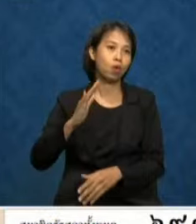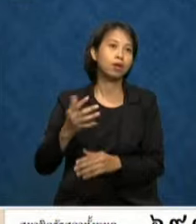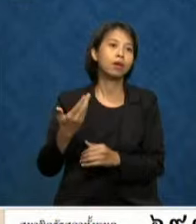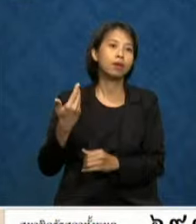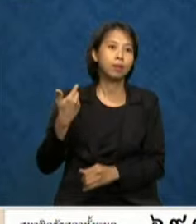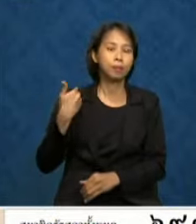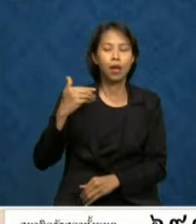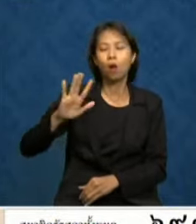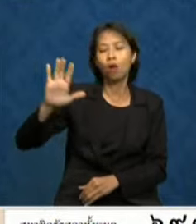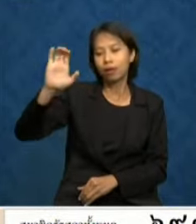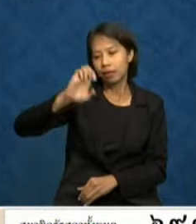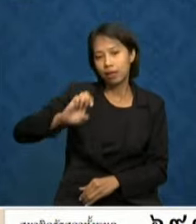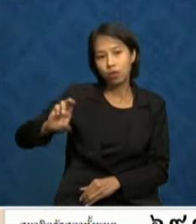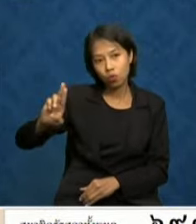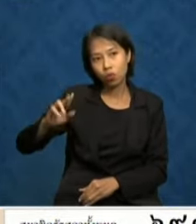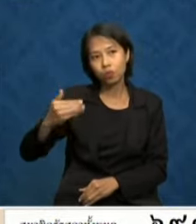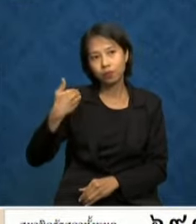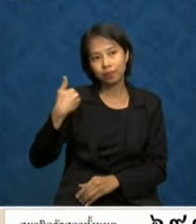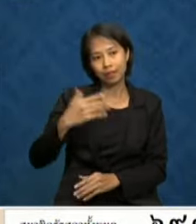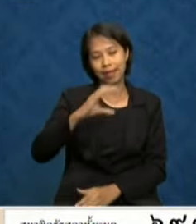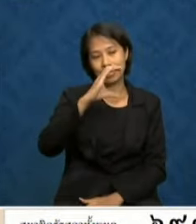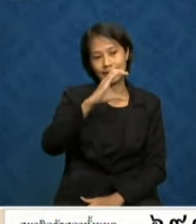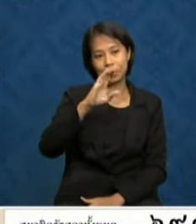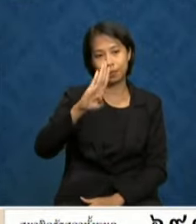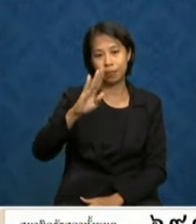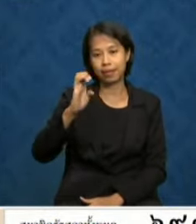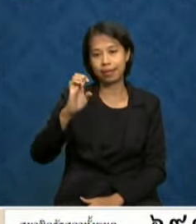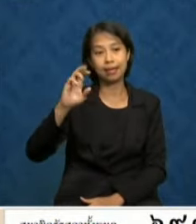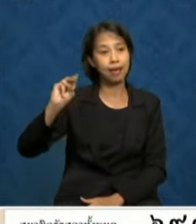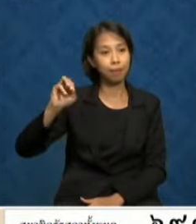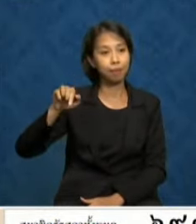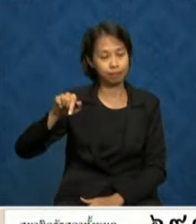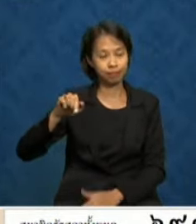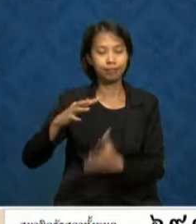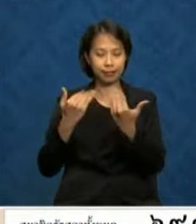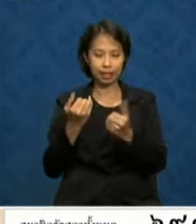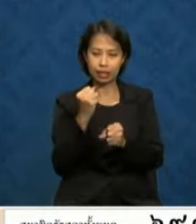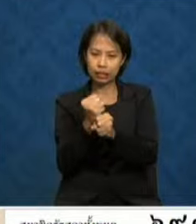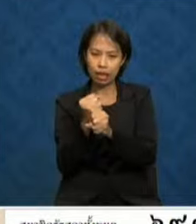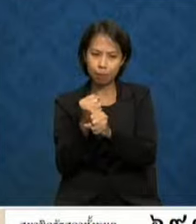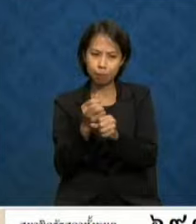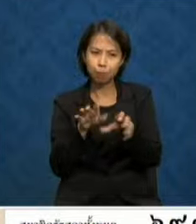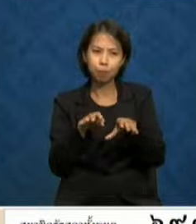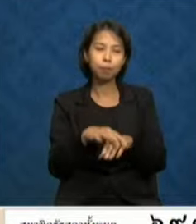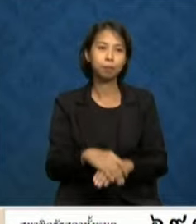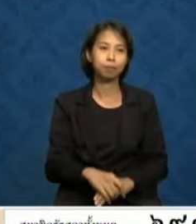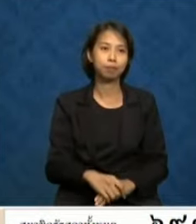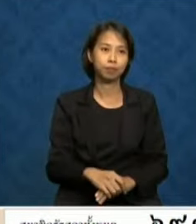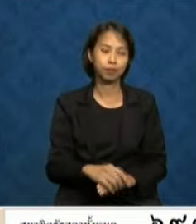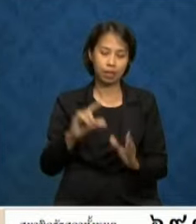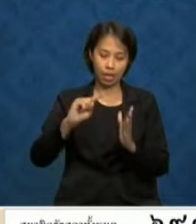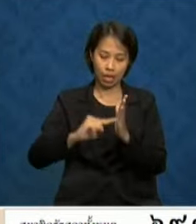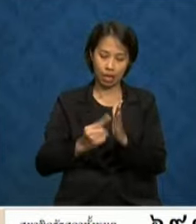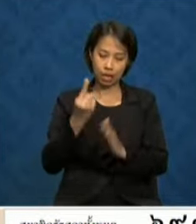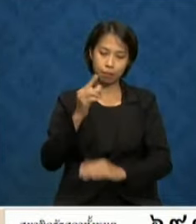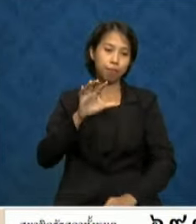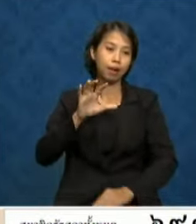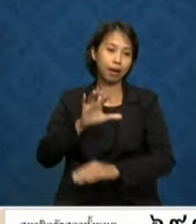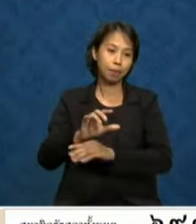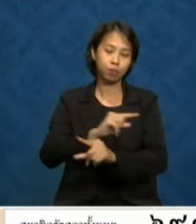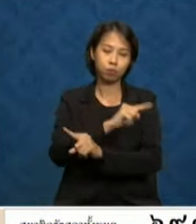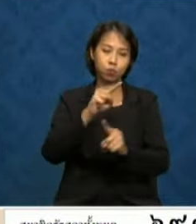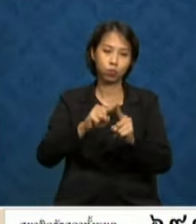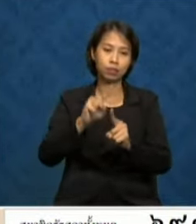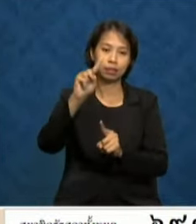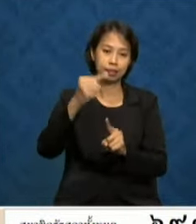ปหรือว่ามาตรการ CBAM นะครับมาตรการ CBAM เนี่ยจะเริ่มใช้บังคับในวันที่